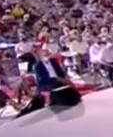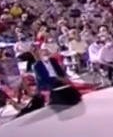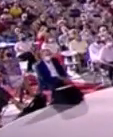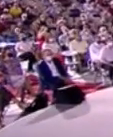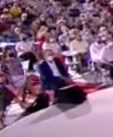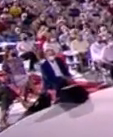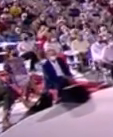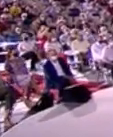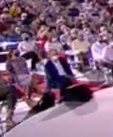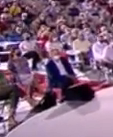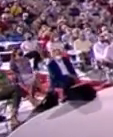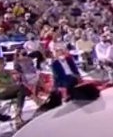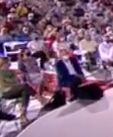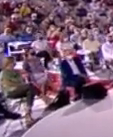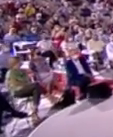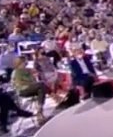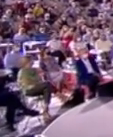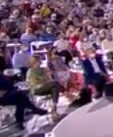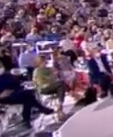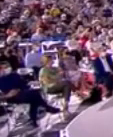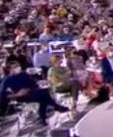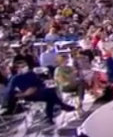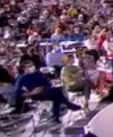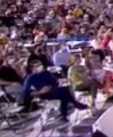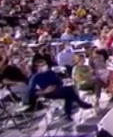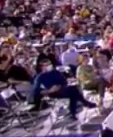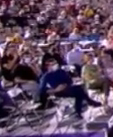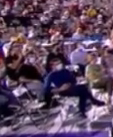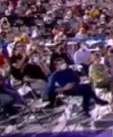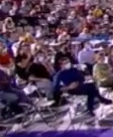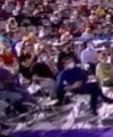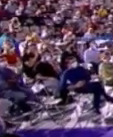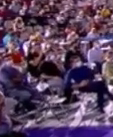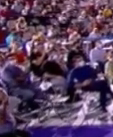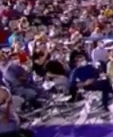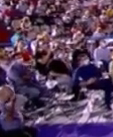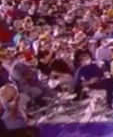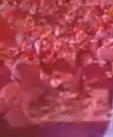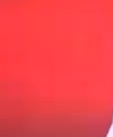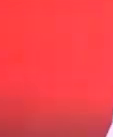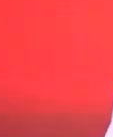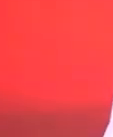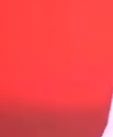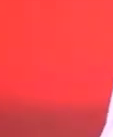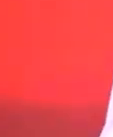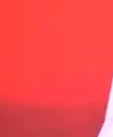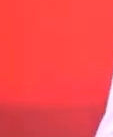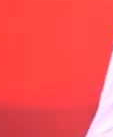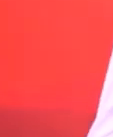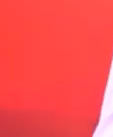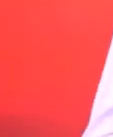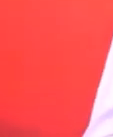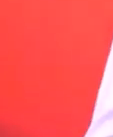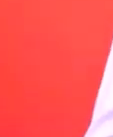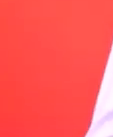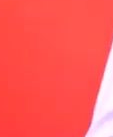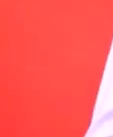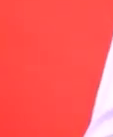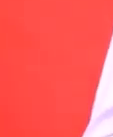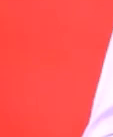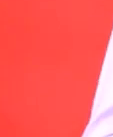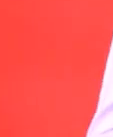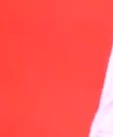Νέα ερωτήματα και νέες ανάγκες προκύπτουν καθημερινά. Ανάγκες για την ενίσχυση των συστημάτων υγείας και της κοινωνικής